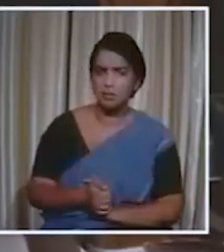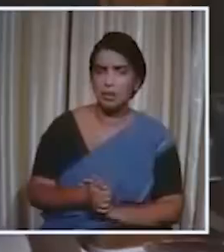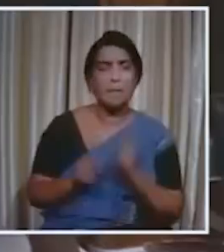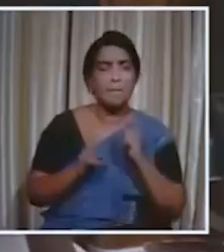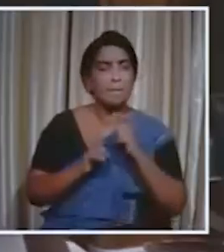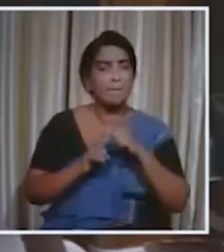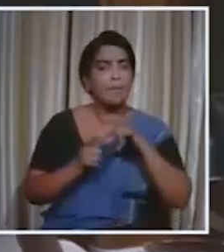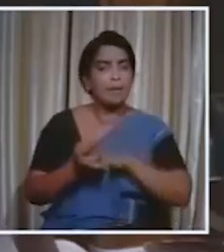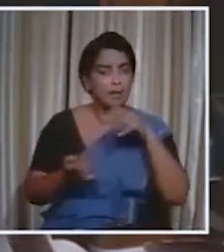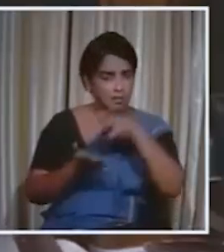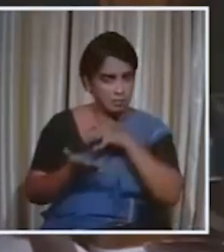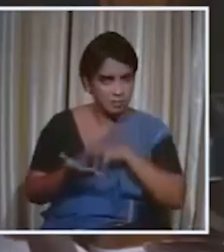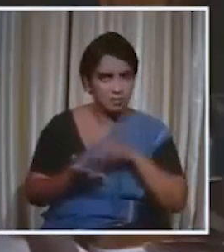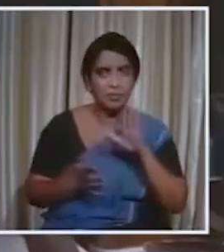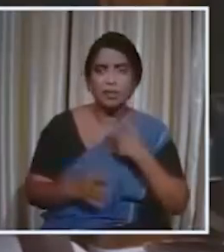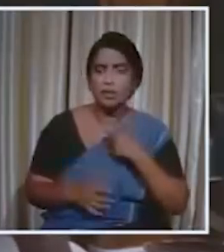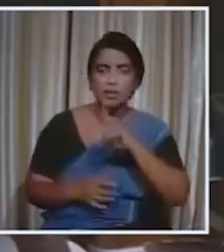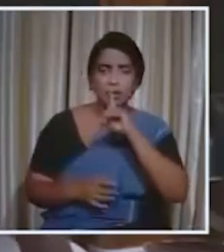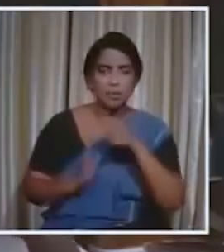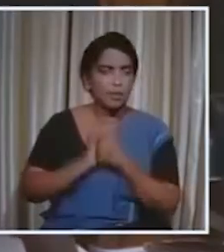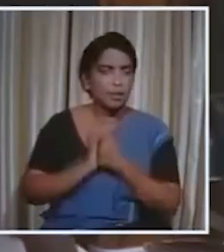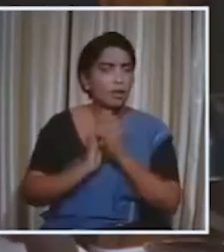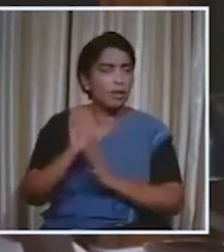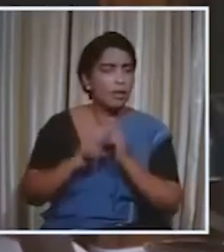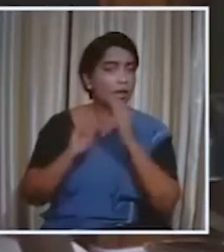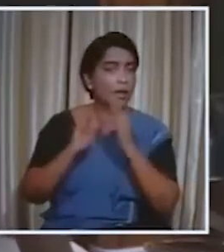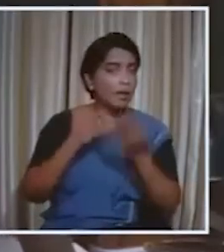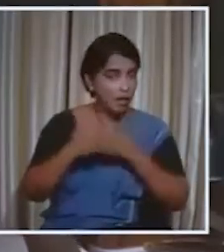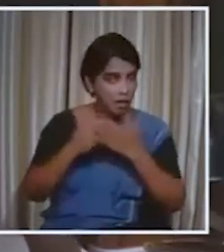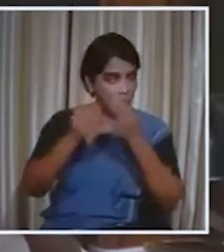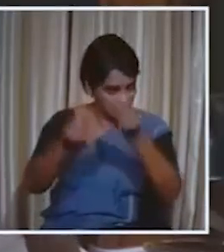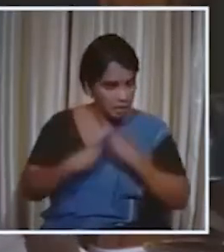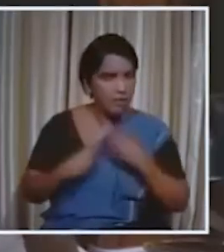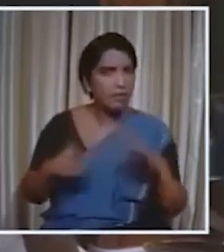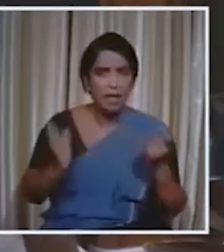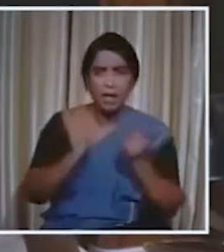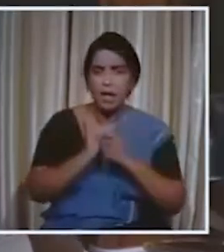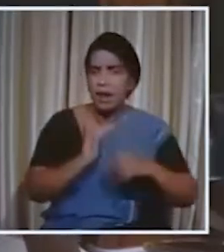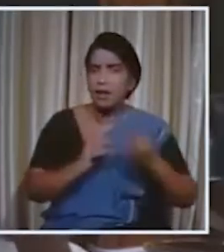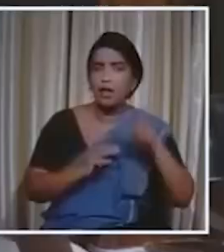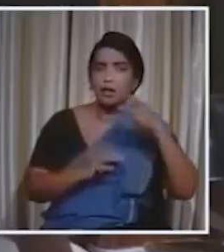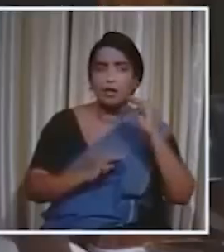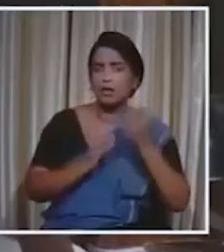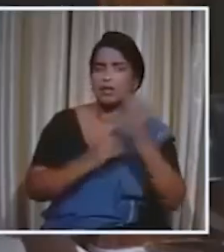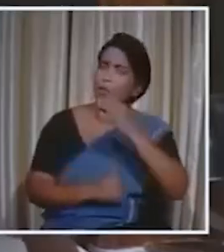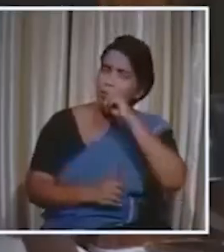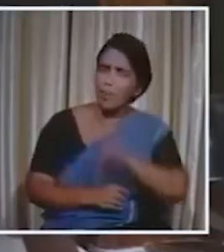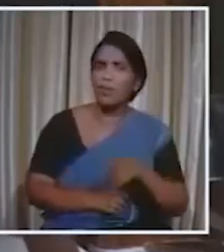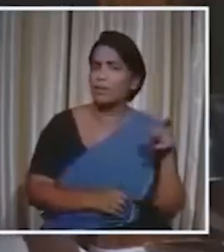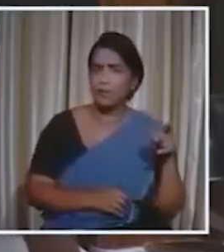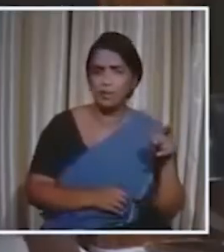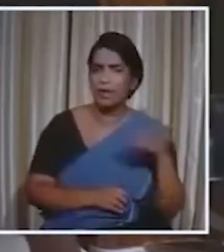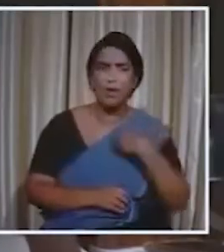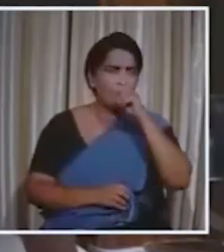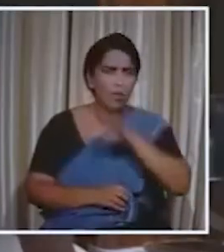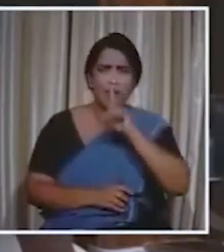ලේකම් කාර්යාල මට්ටමින් තියෙන්නේ. මං අහන්නේ ගරු ඇමතිතුමනි, ඒ ගෙවල් ටික ඉවර කරලා දෙනවද නැද්ද? මේ ණය හරහා 340ක් දෙනවා කියන එක බොරුවක්. ඒ වගේ බොරු